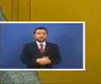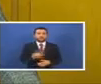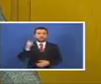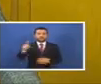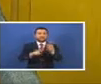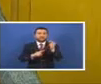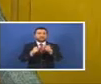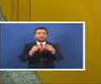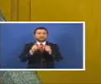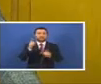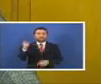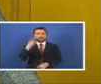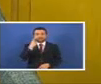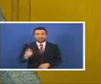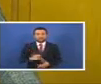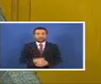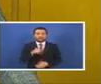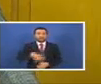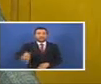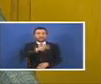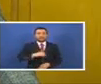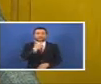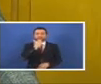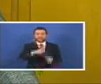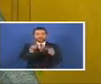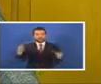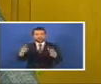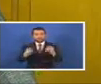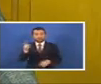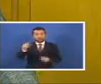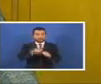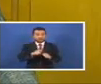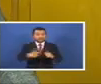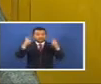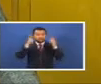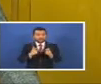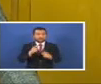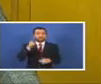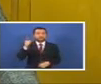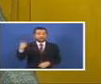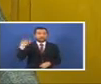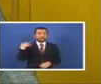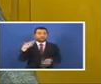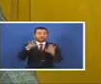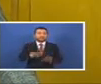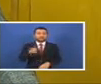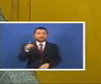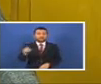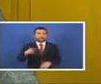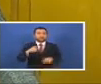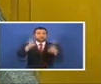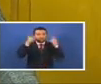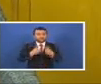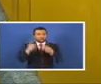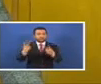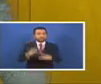Sayın İBİŞ, bak herkes kenara çekilir, bu işin vebali senin omuzlarında kalır, sorumluluğu